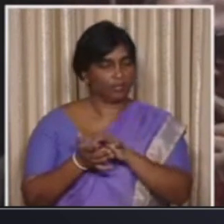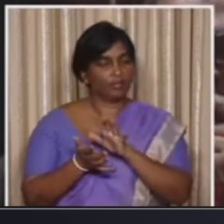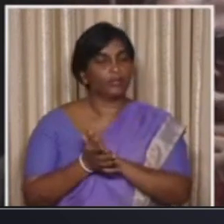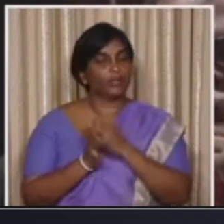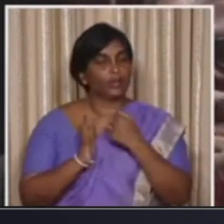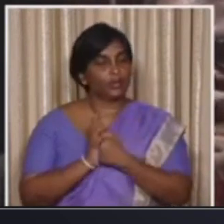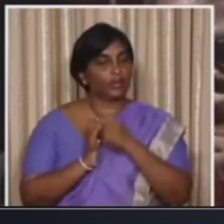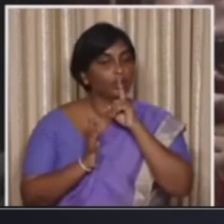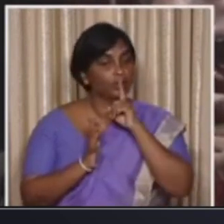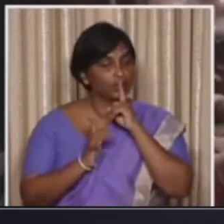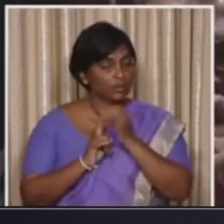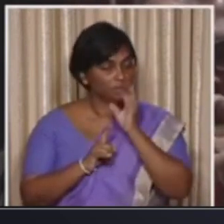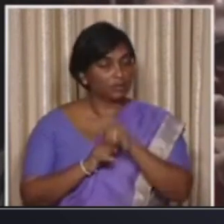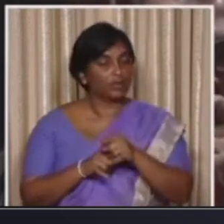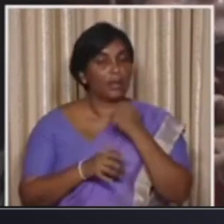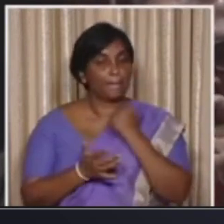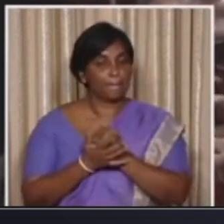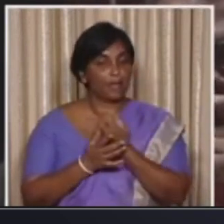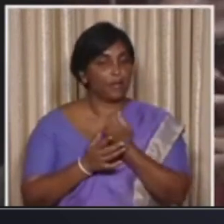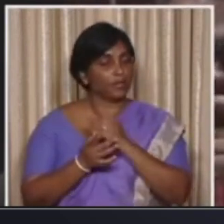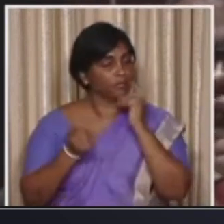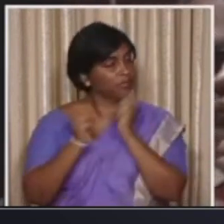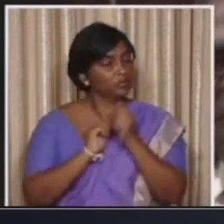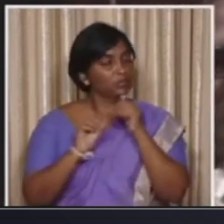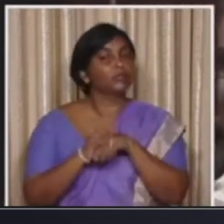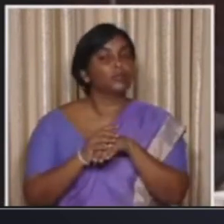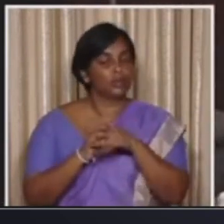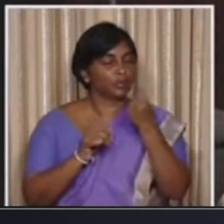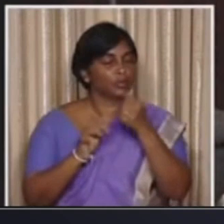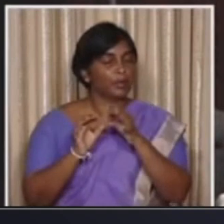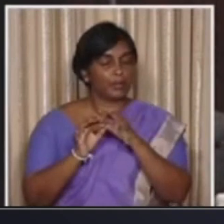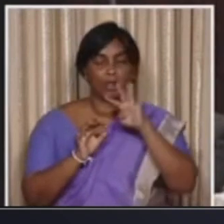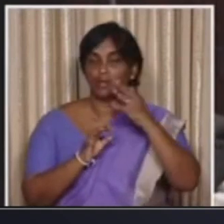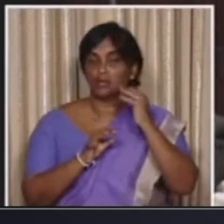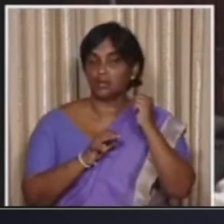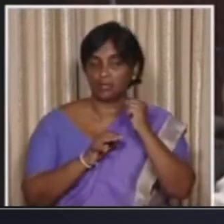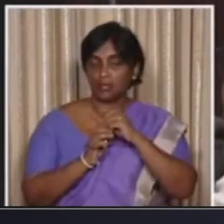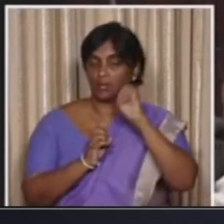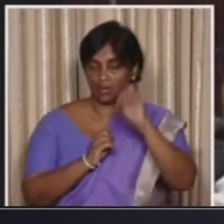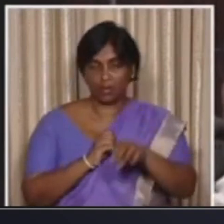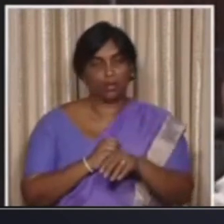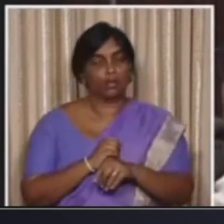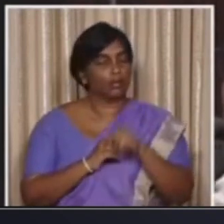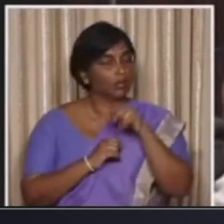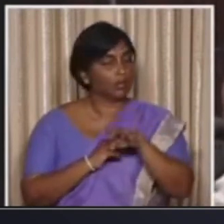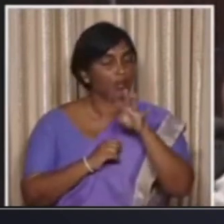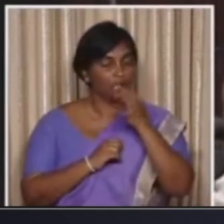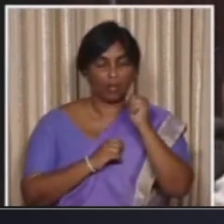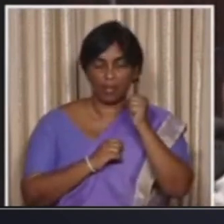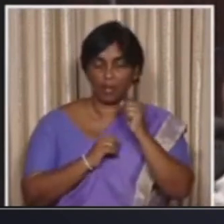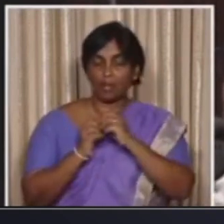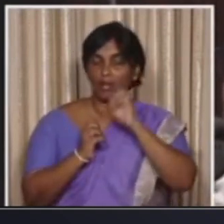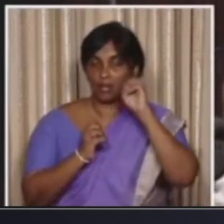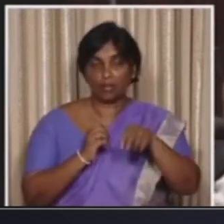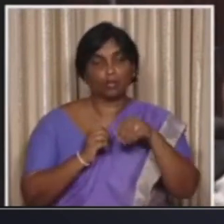ගරු සභාපතිතුමනි බැංකු ප්‍රාග්ධනීකරණය කරන්න රුපියල් බිලියන 450ක් දානවලු එතකොට 450ක්